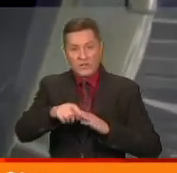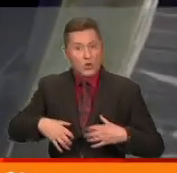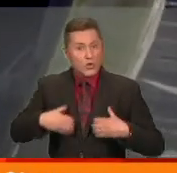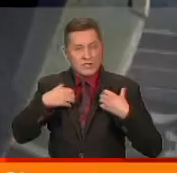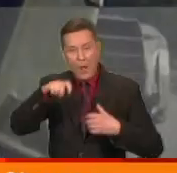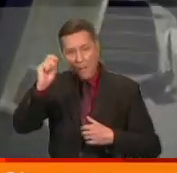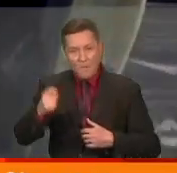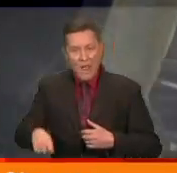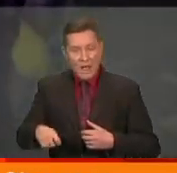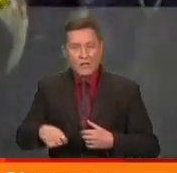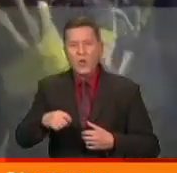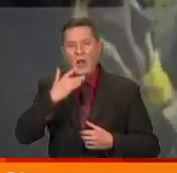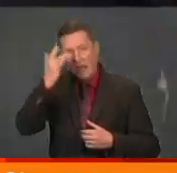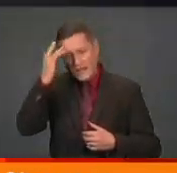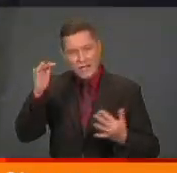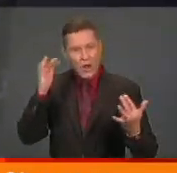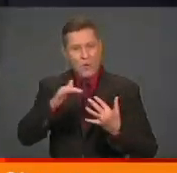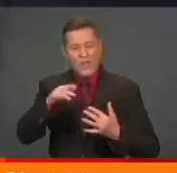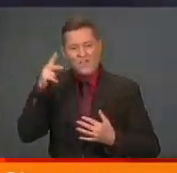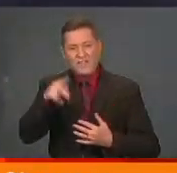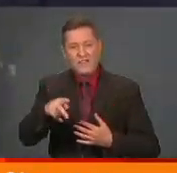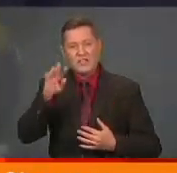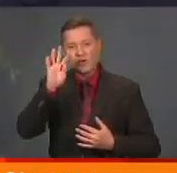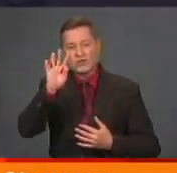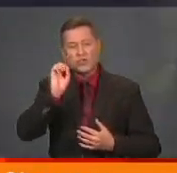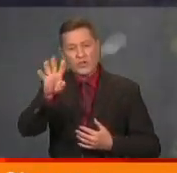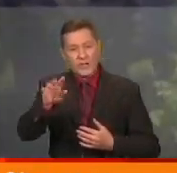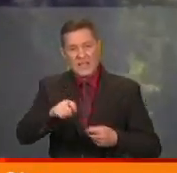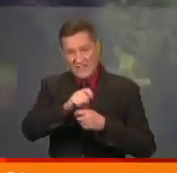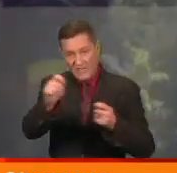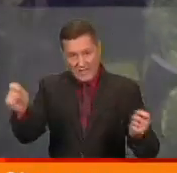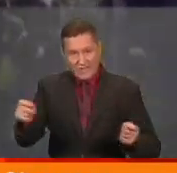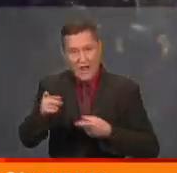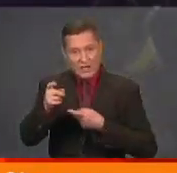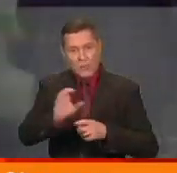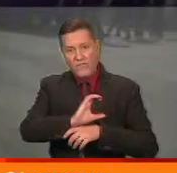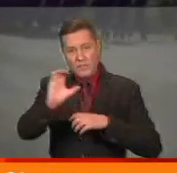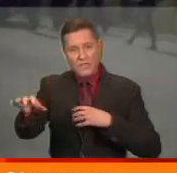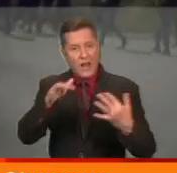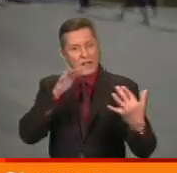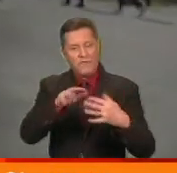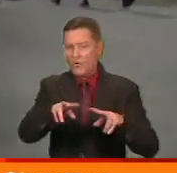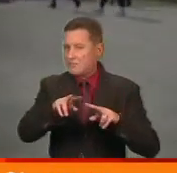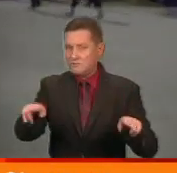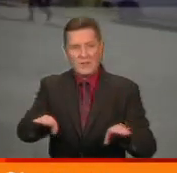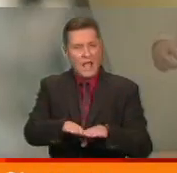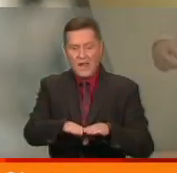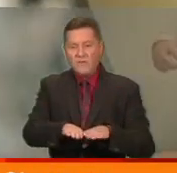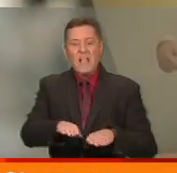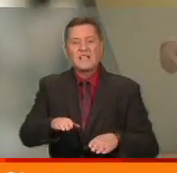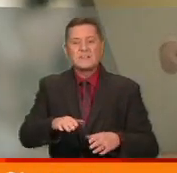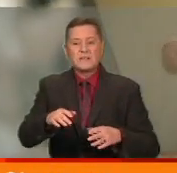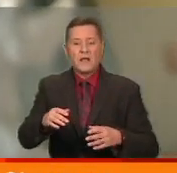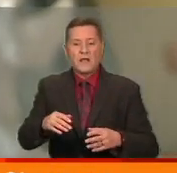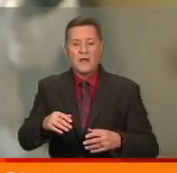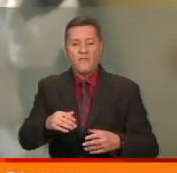літніх боїв 2014-го, резервістам похапцем видавали зброю і відправляли на фронт на рівні з кадровими військовиками. Так